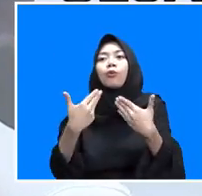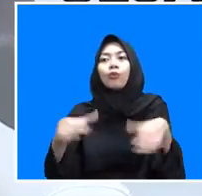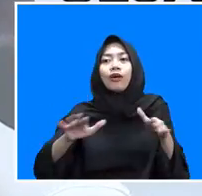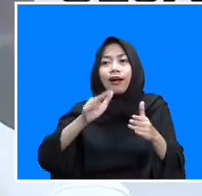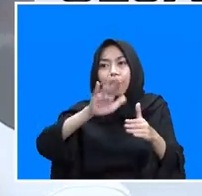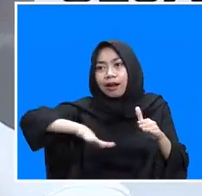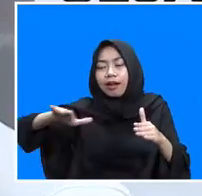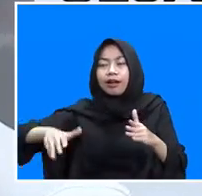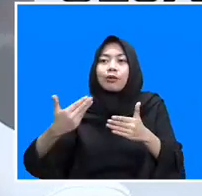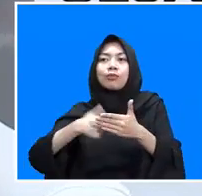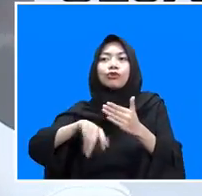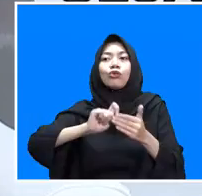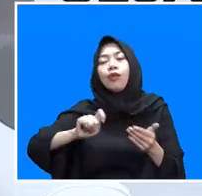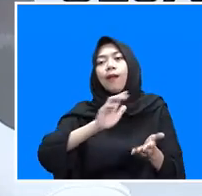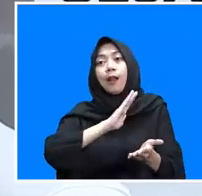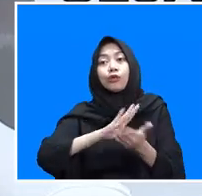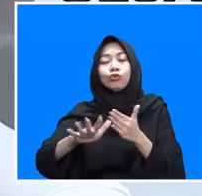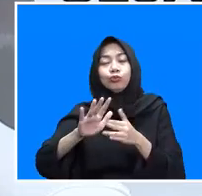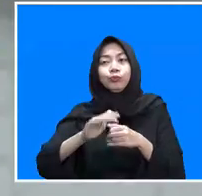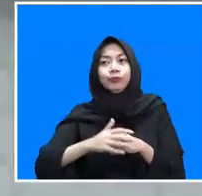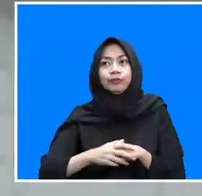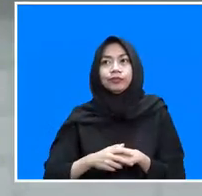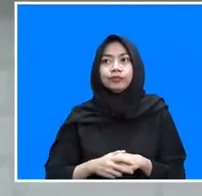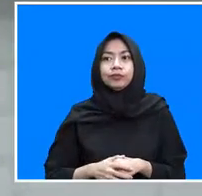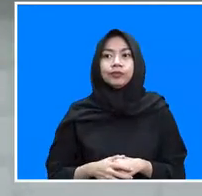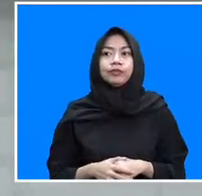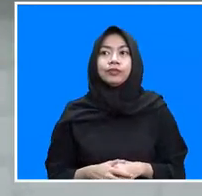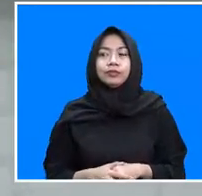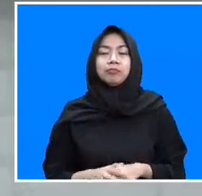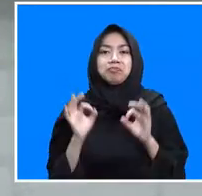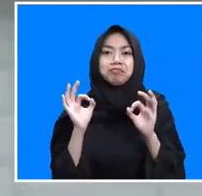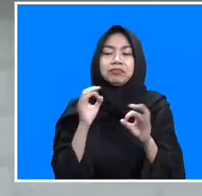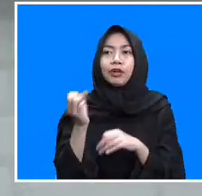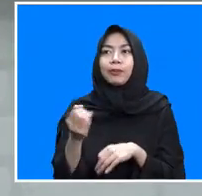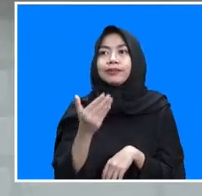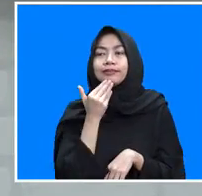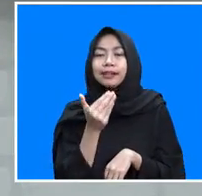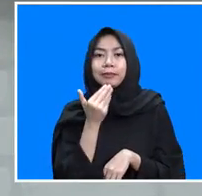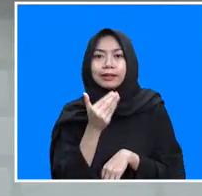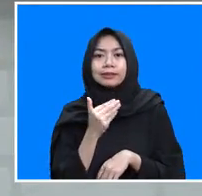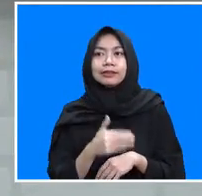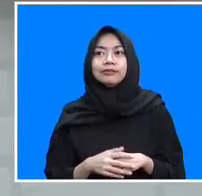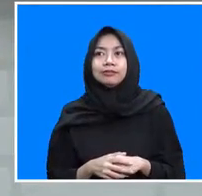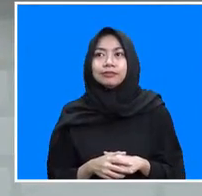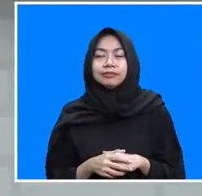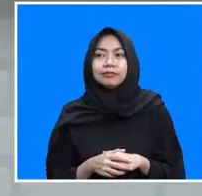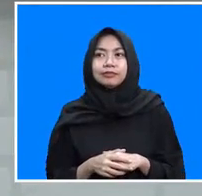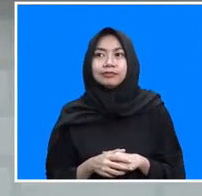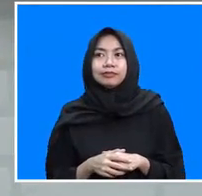to be enacted as part of the new school year. So yeah. Thank you so much, Ms. Catherine.